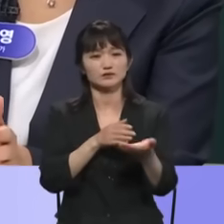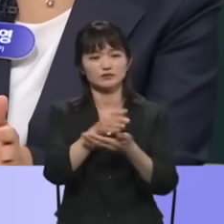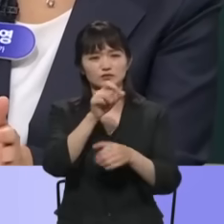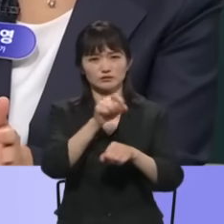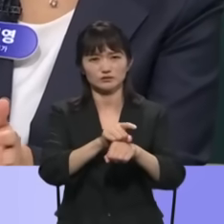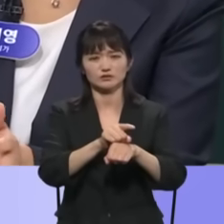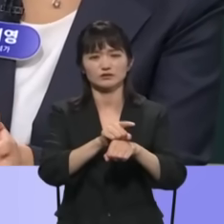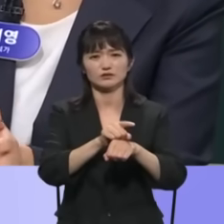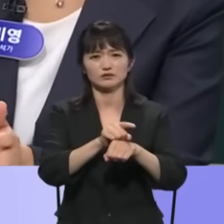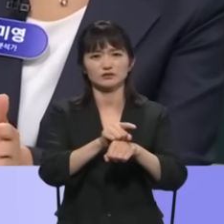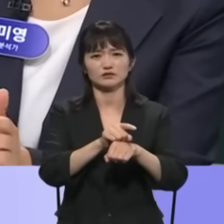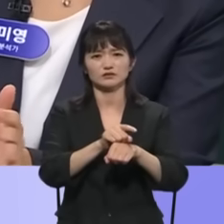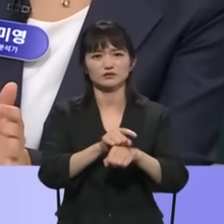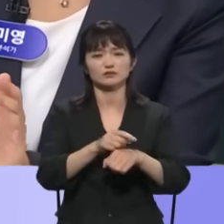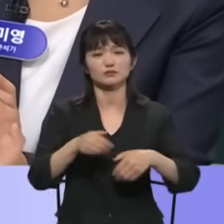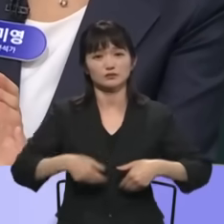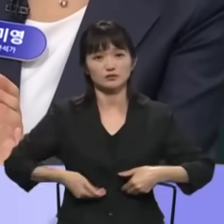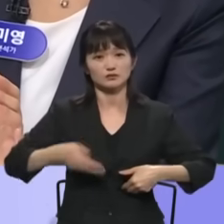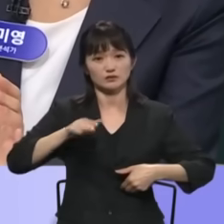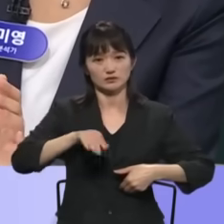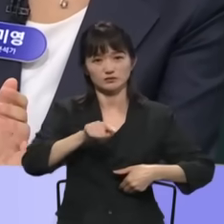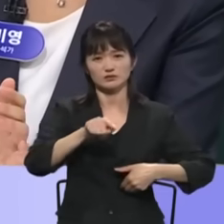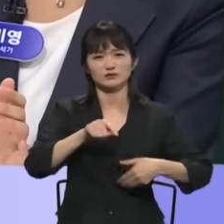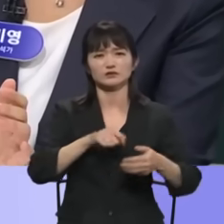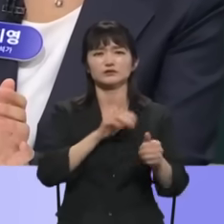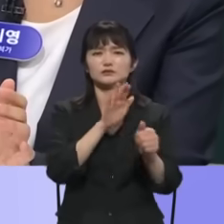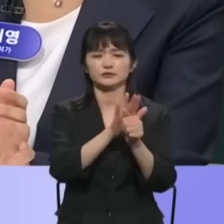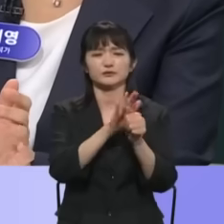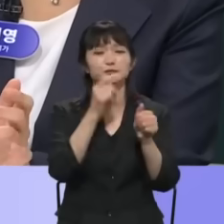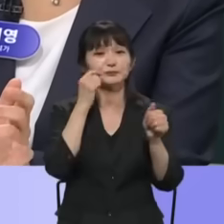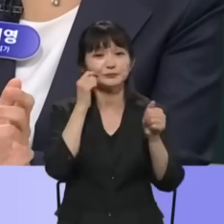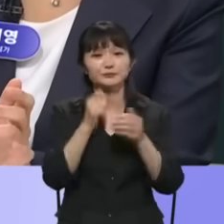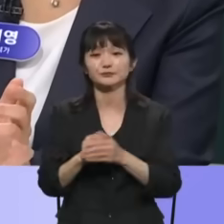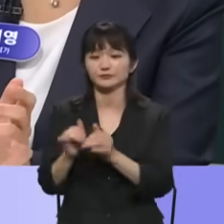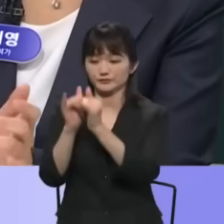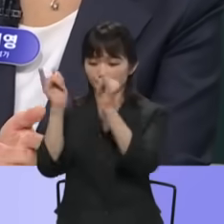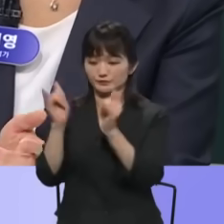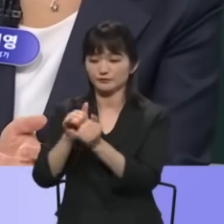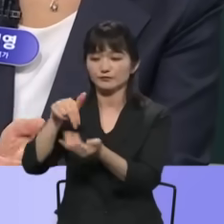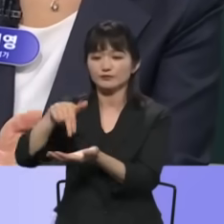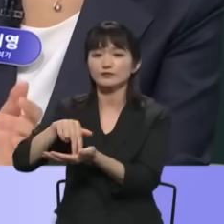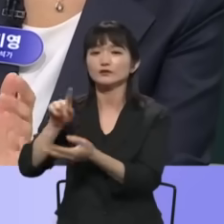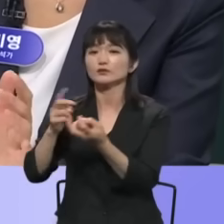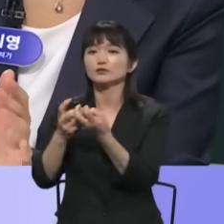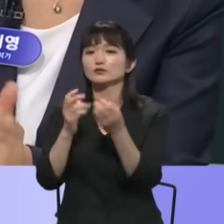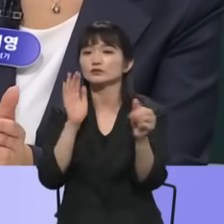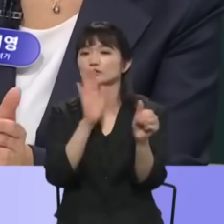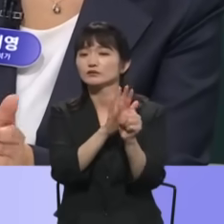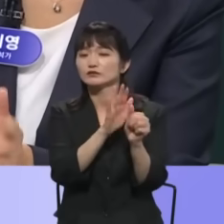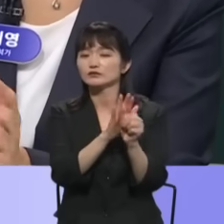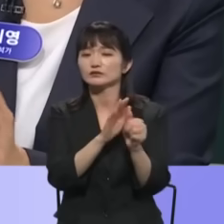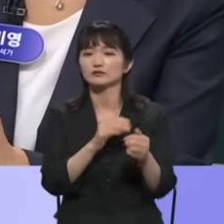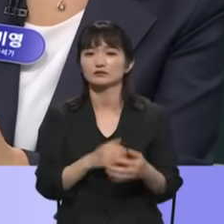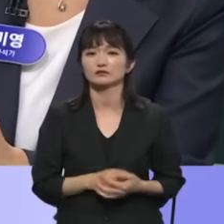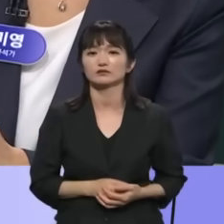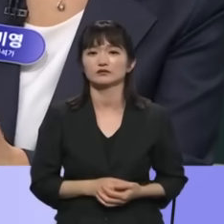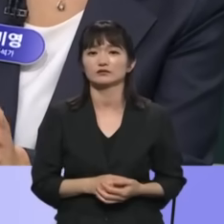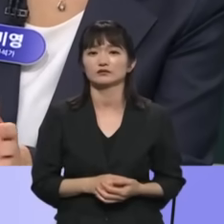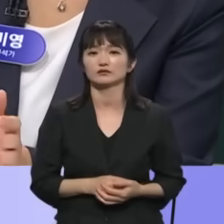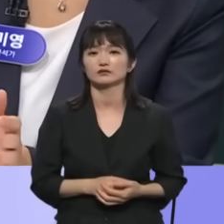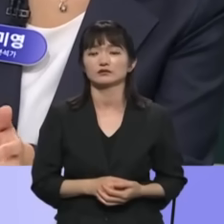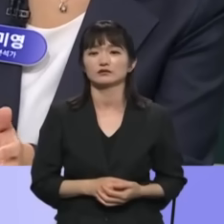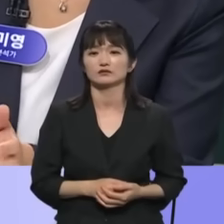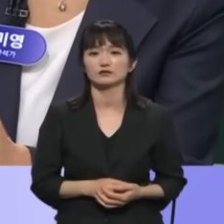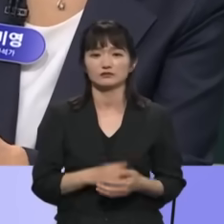있습니다 그래서 이런 것들에 대한 지원을 사회적으로 어떻게 해 주어야 되느냐 이런 상황에서 아이들이